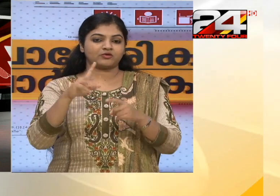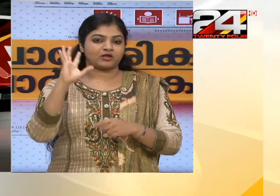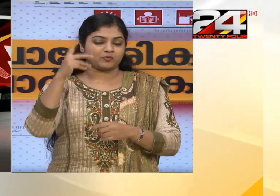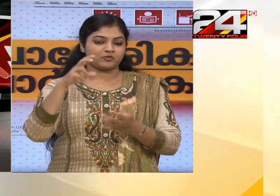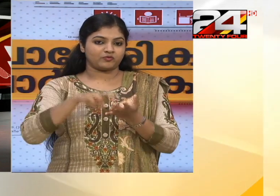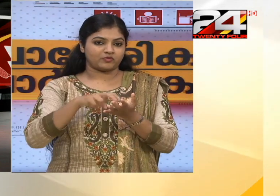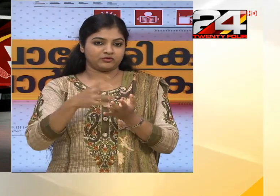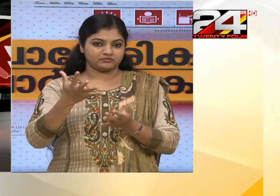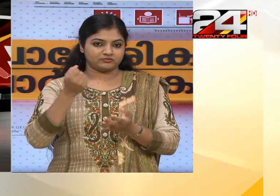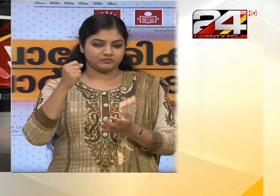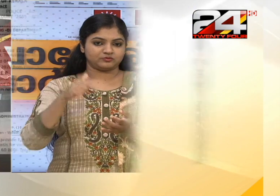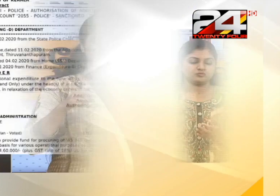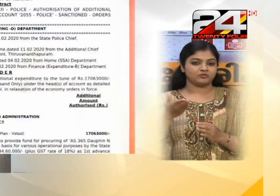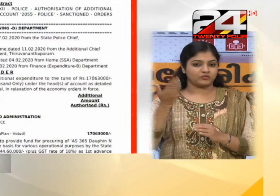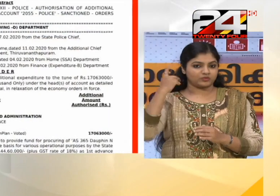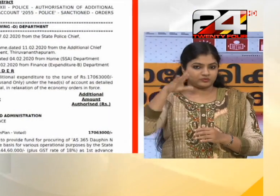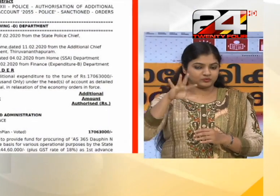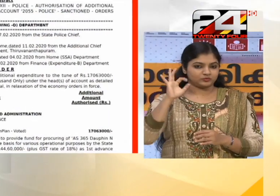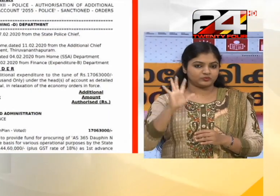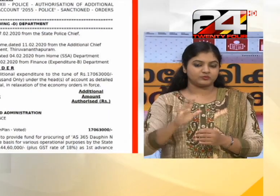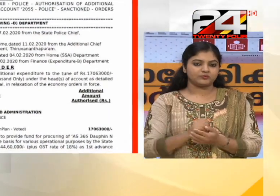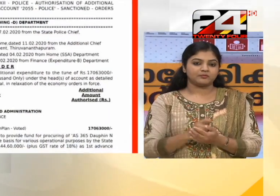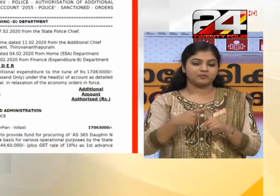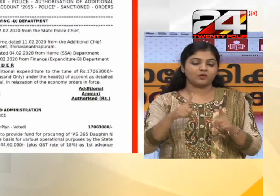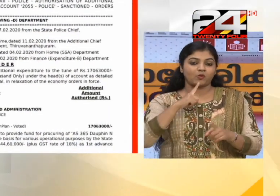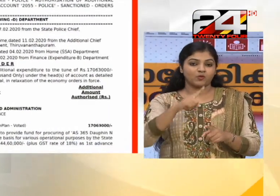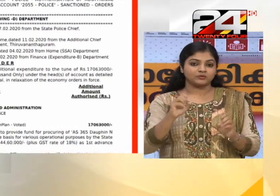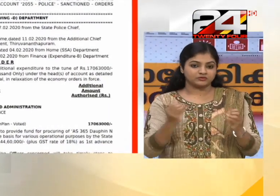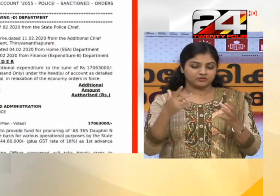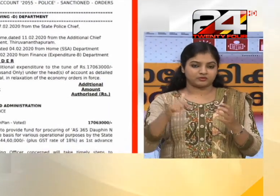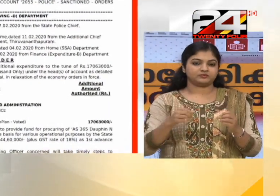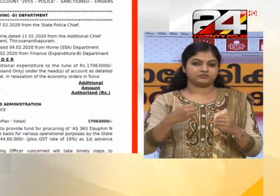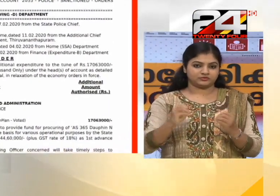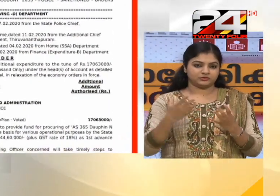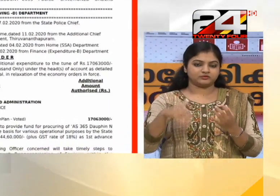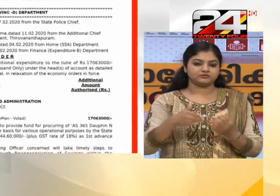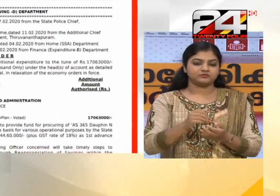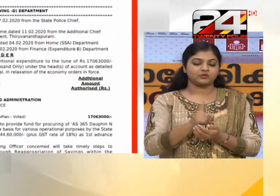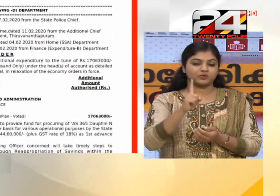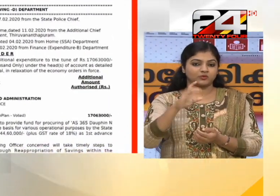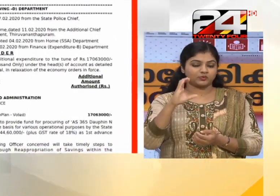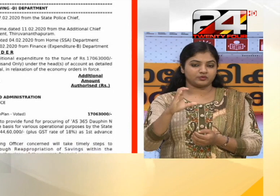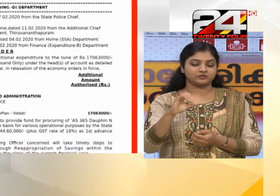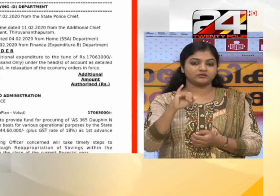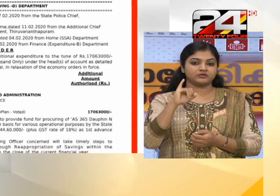വാടകയ്ക്കെടുക്കുന്നതിന് തീരുമാനം നേരത്തെ എടുത്തിരുന്നതാണ്. പക്ഷെ അത് സംബന്ധിച്ച ഉത്തരവ് ഇപ്പോഴാണ് പുറത്തിറങ്ങിയിരിക്കുന്നത്.